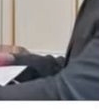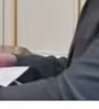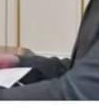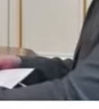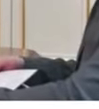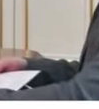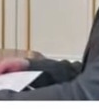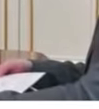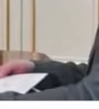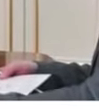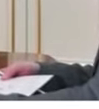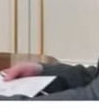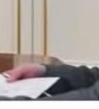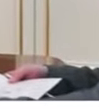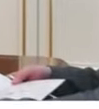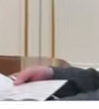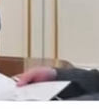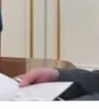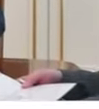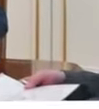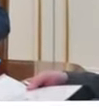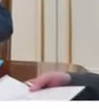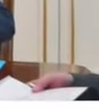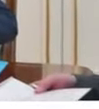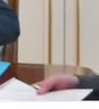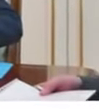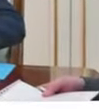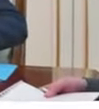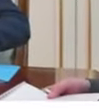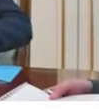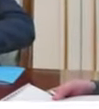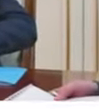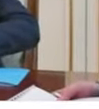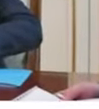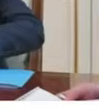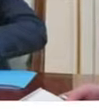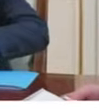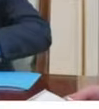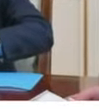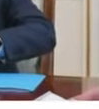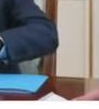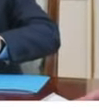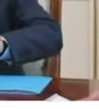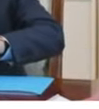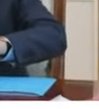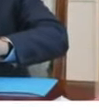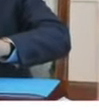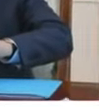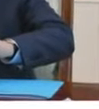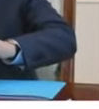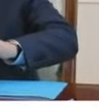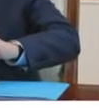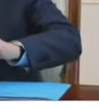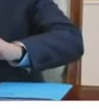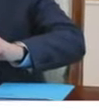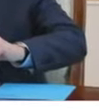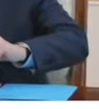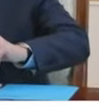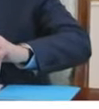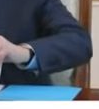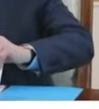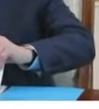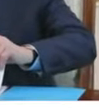Также президенту Казахстана проинформировали о проводимой работе в области цифровизации городов и информационной безопасности. В завершении встречи Касым-Жомарт